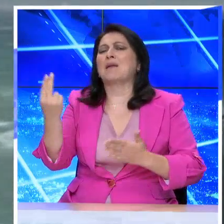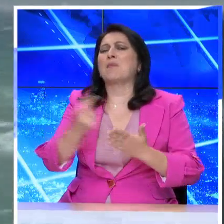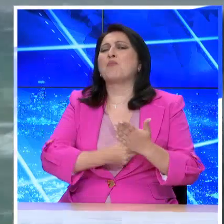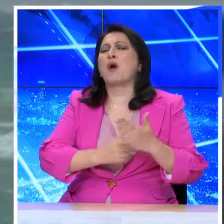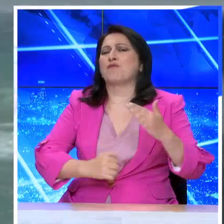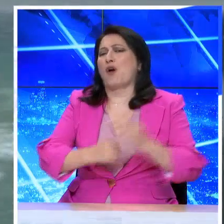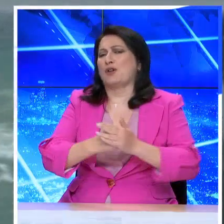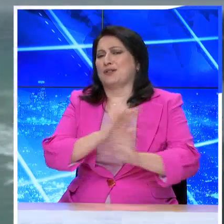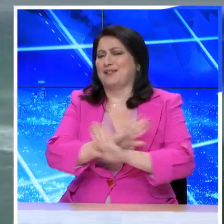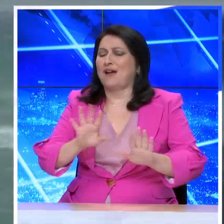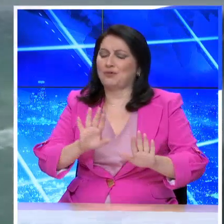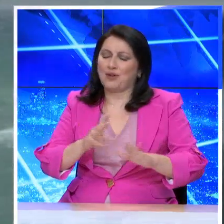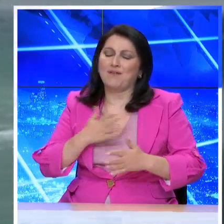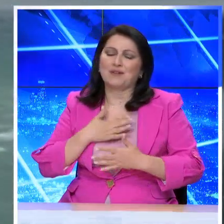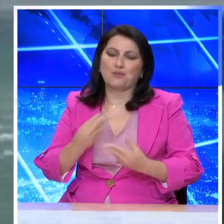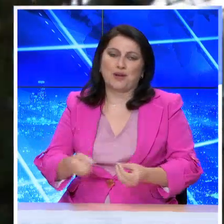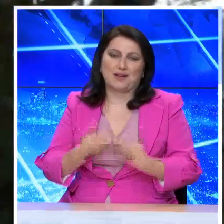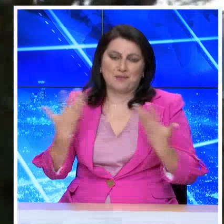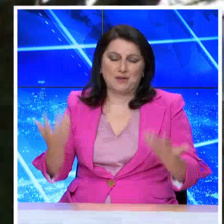Κατερίνα. Σε ευχαριστώ πολύ, Θεοδωρή Κολυδά.